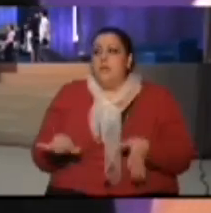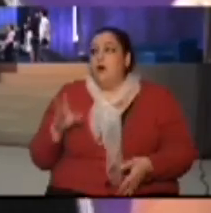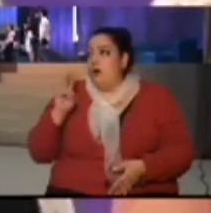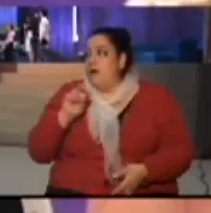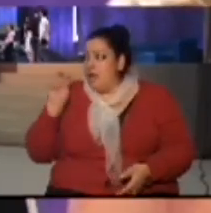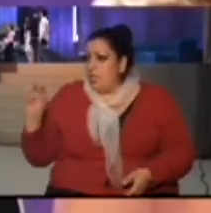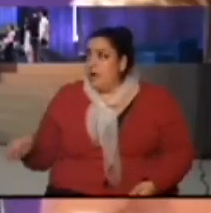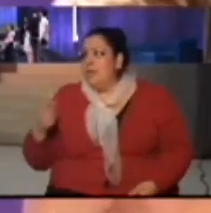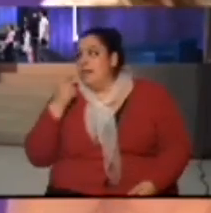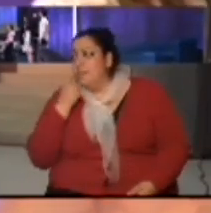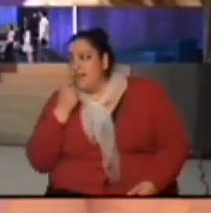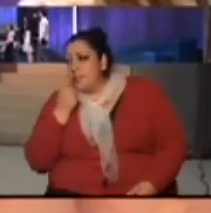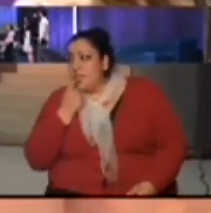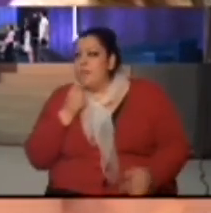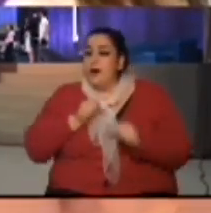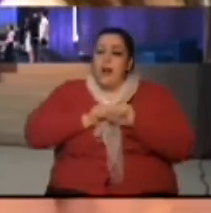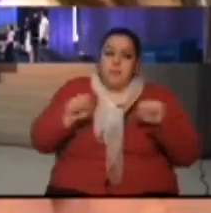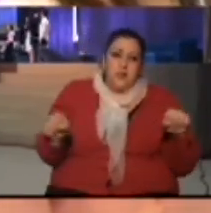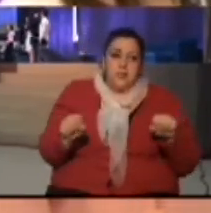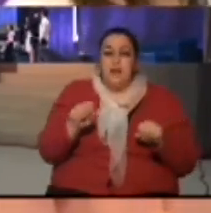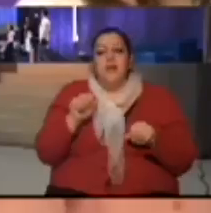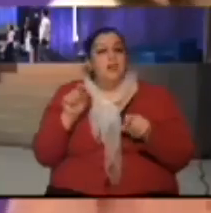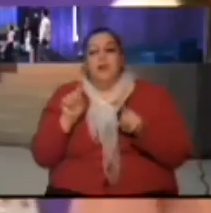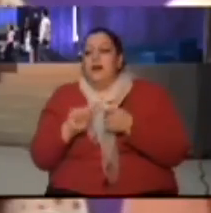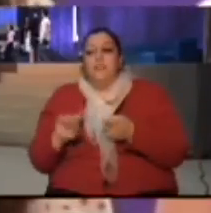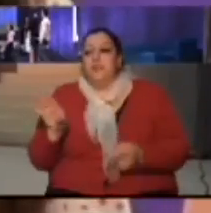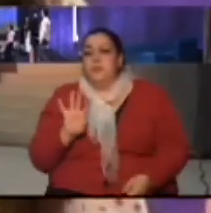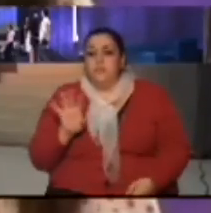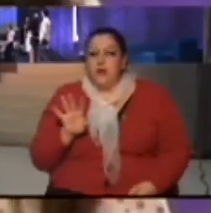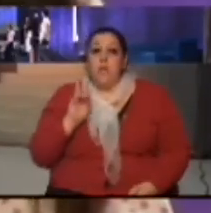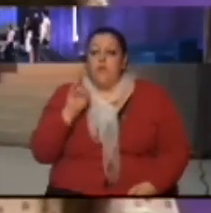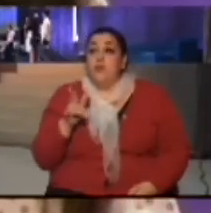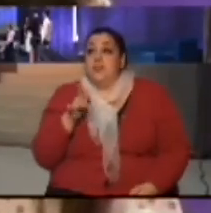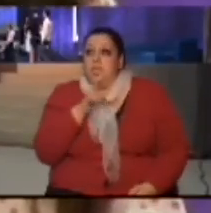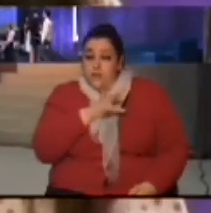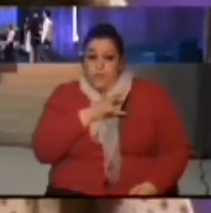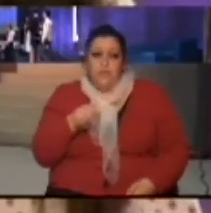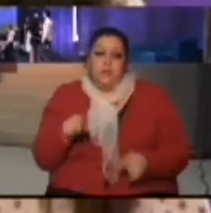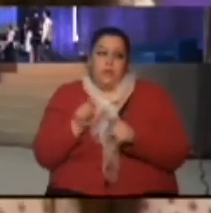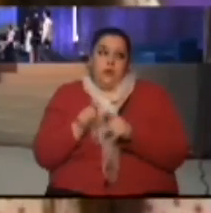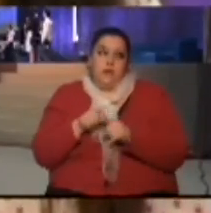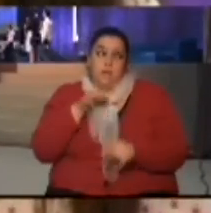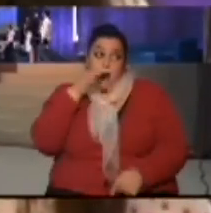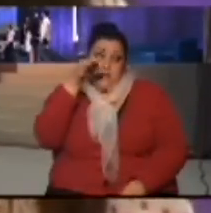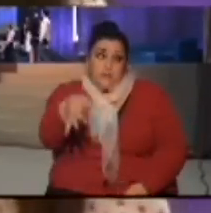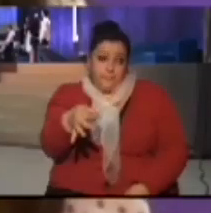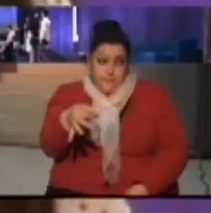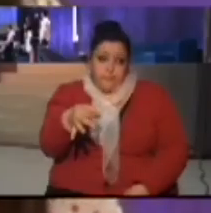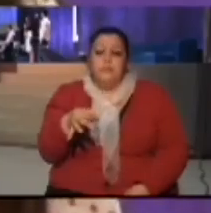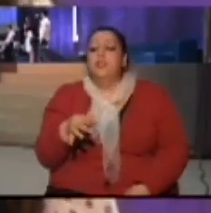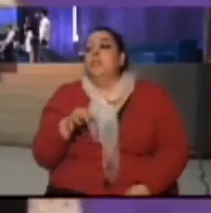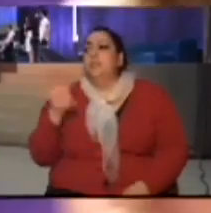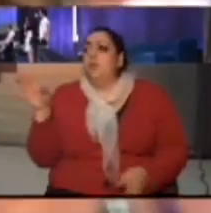առաջ, մի քիչ քաշվելով, թե համարձակ, դա հարցի մյուս կողմն է, բայց ով որ սրտանց այս խոսքերն ասեց, այդ մարդկանց